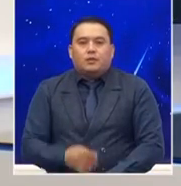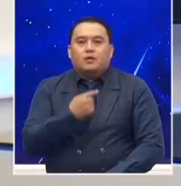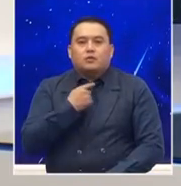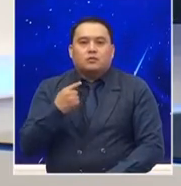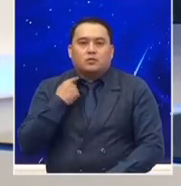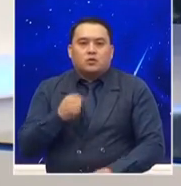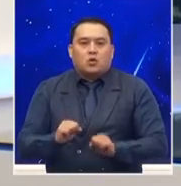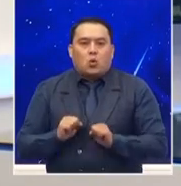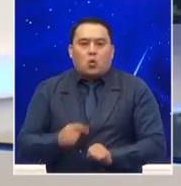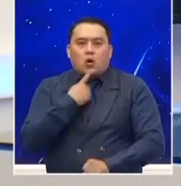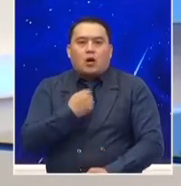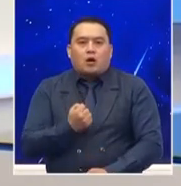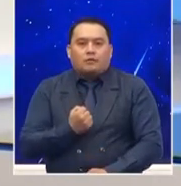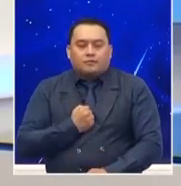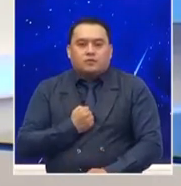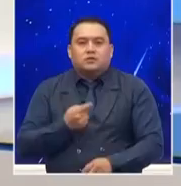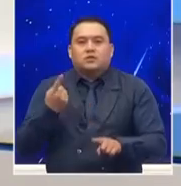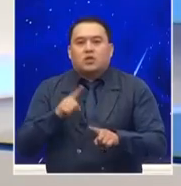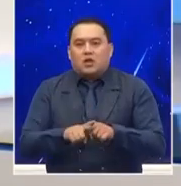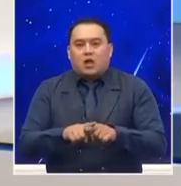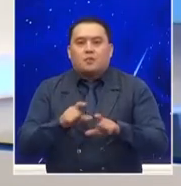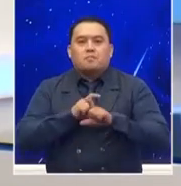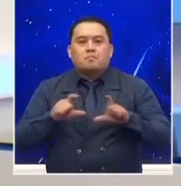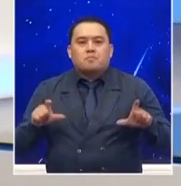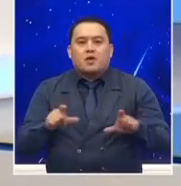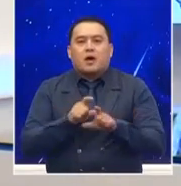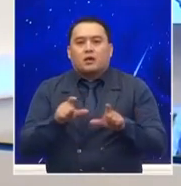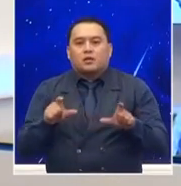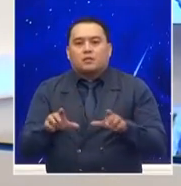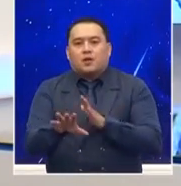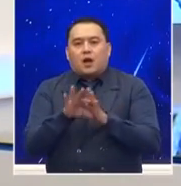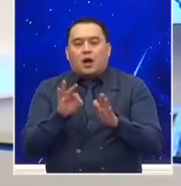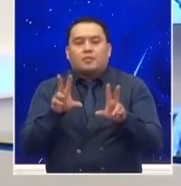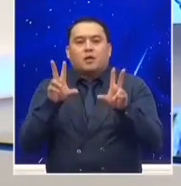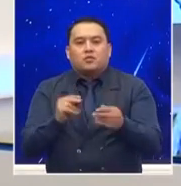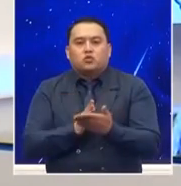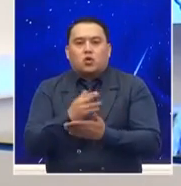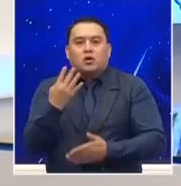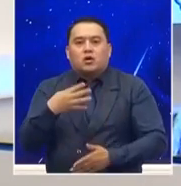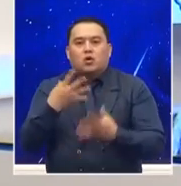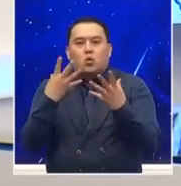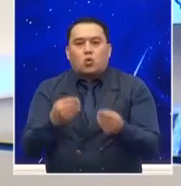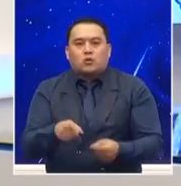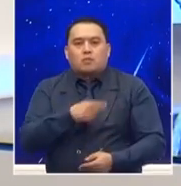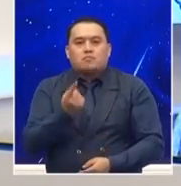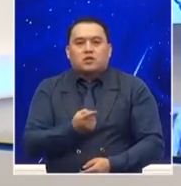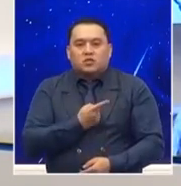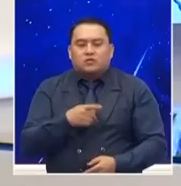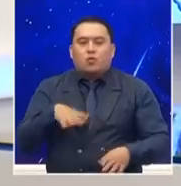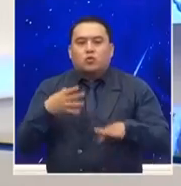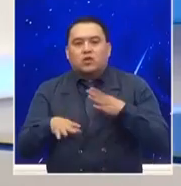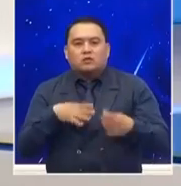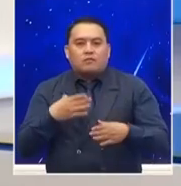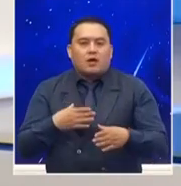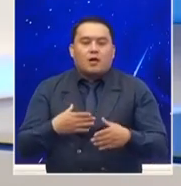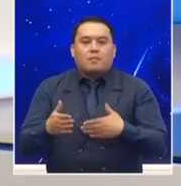Талдықорғанда қорғаныс министрлігіне қарасты әскери техникалық мектебінің сарбаздары ант қабылдады. Олар 40 күн бойы білім-білігін жетілдірді, отан